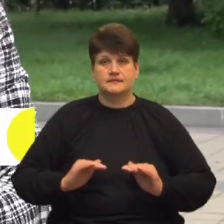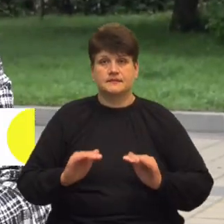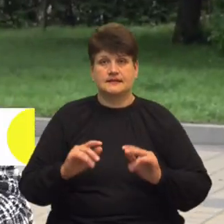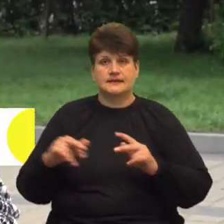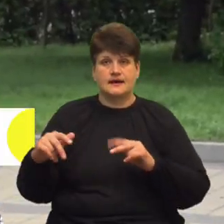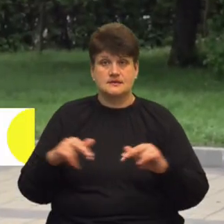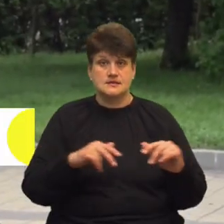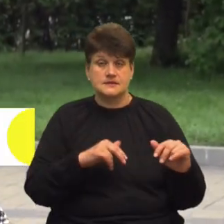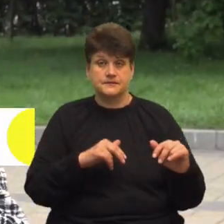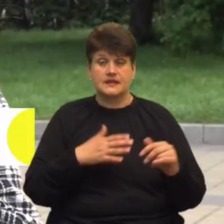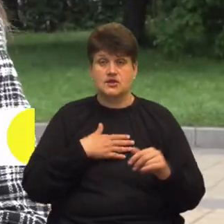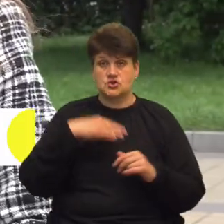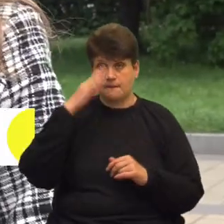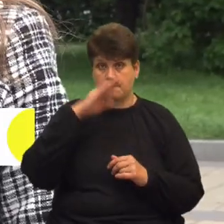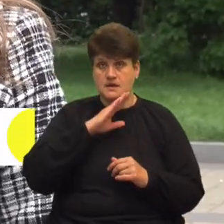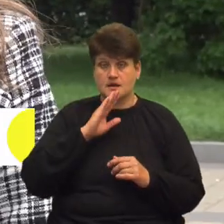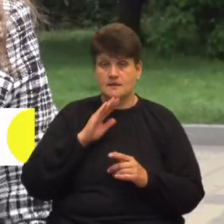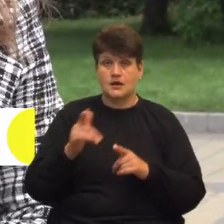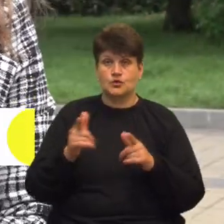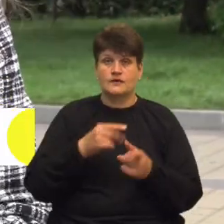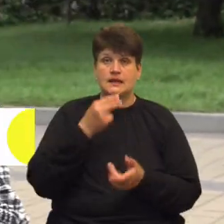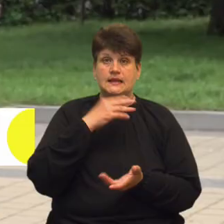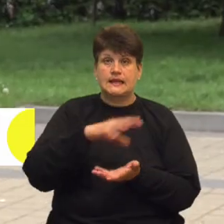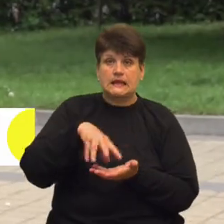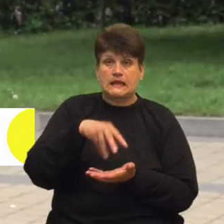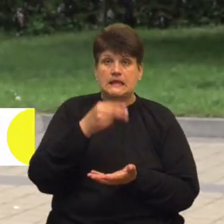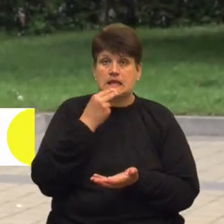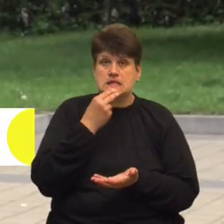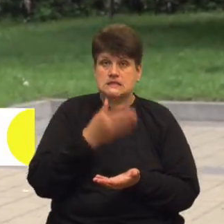батьки приготували тістечка,